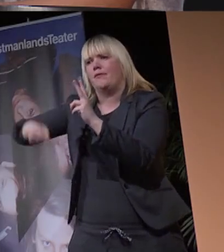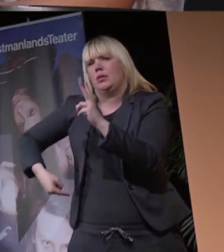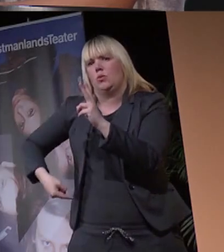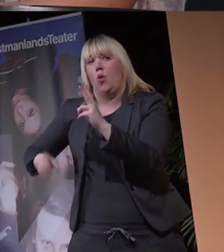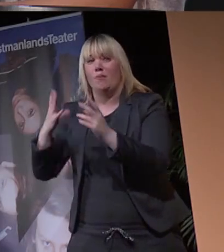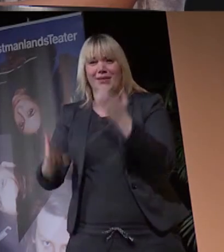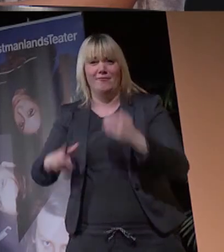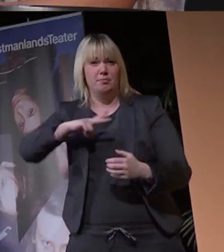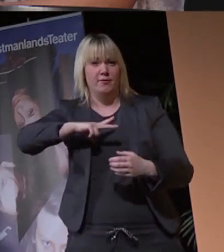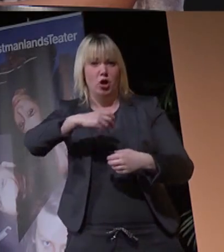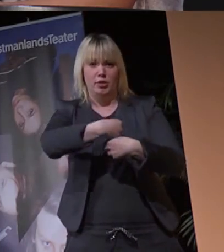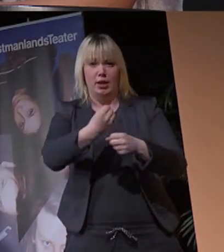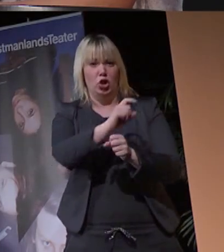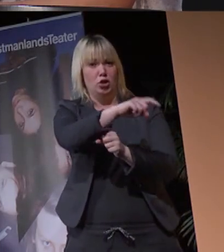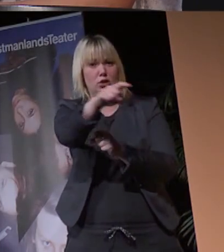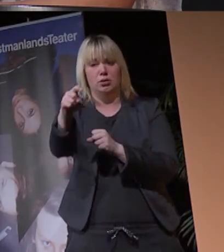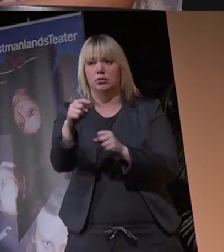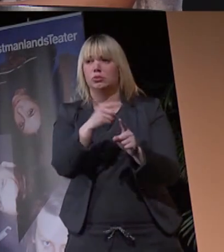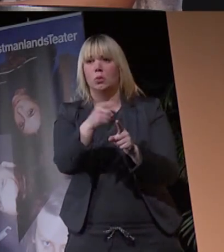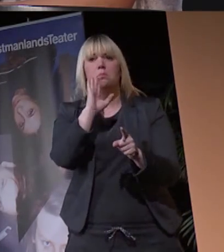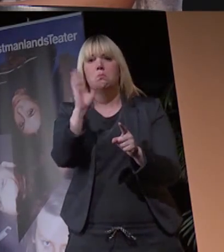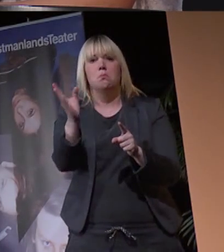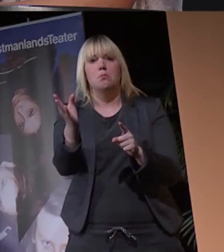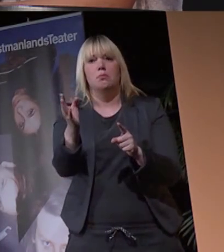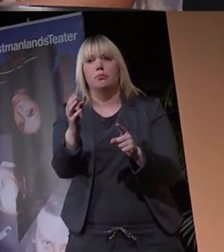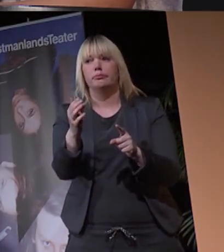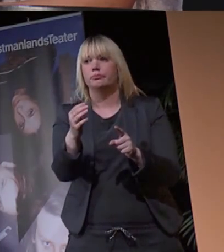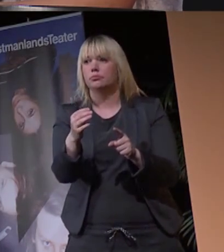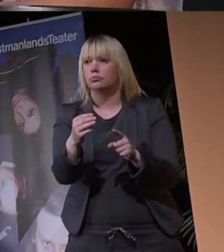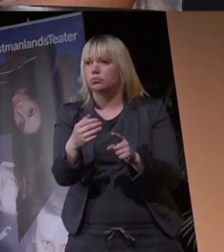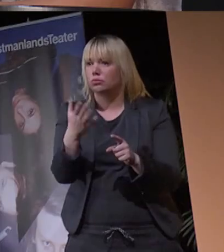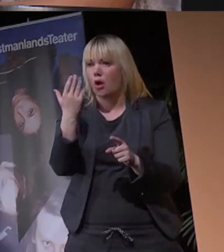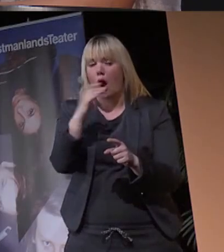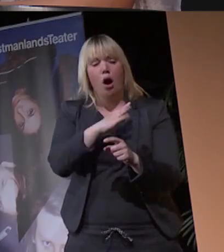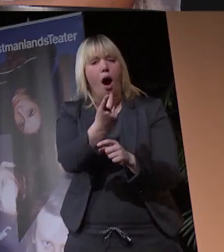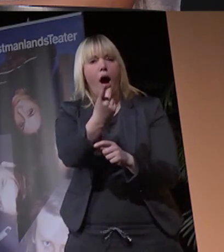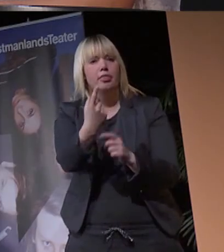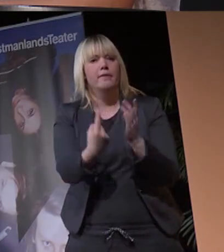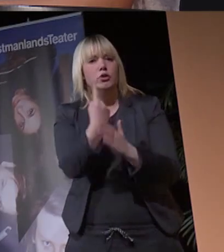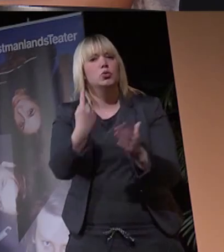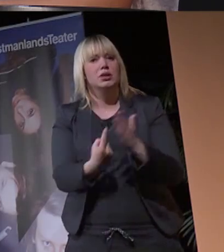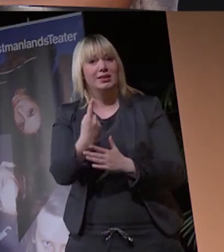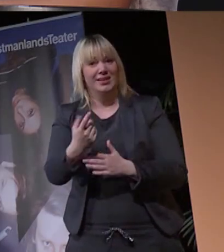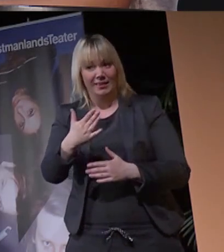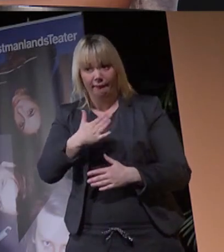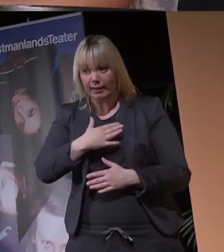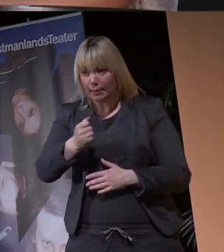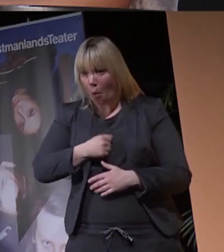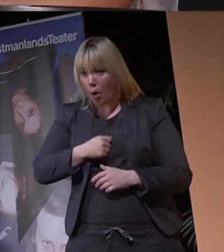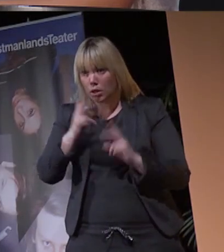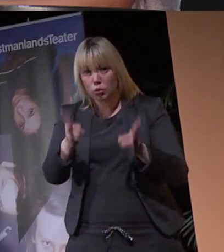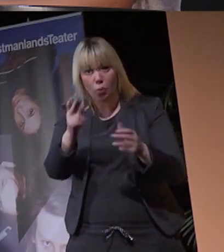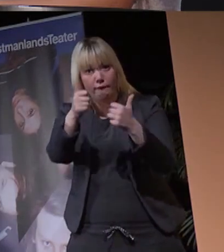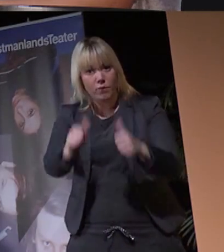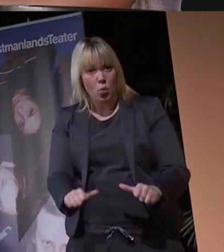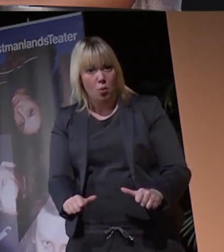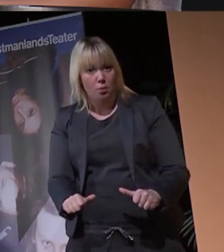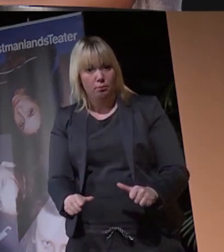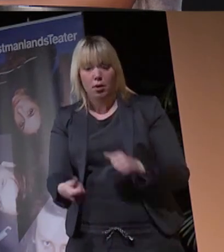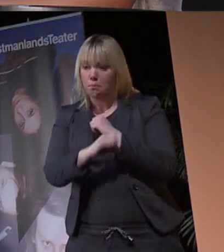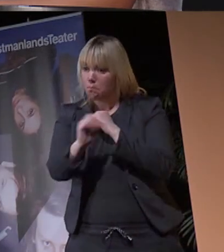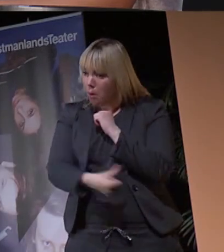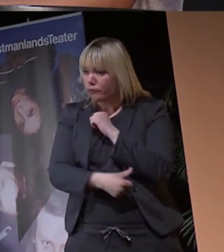privata aktörer utanför som inte går under kollektiv. De kan jobba billigare, de har andra förutsättningar. Vill vi ha kvar den här formen av